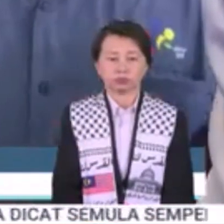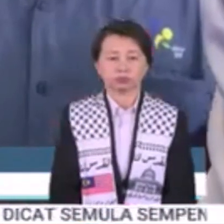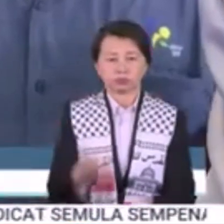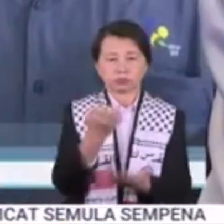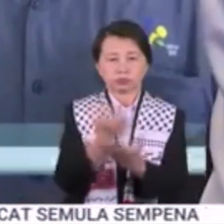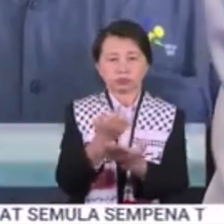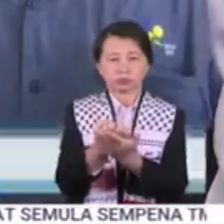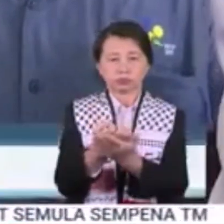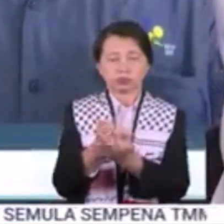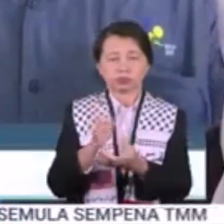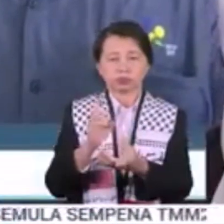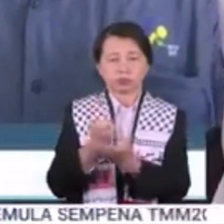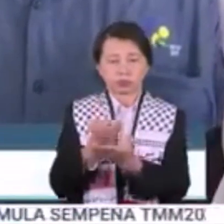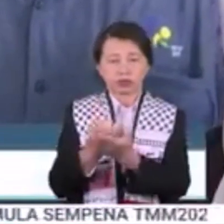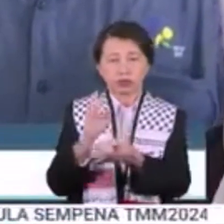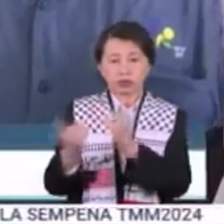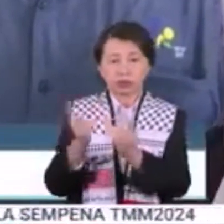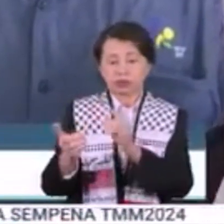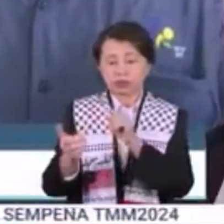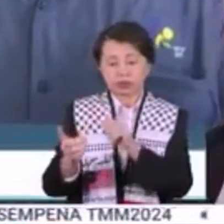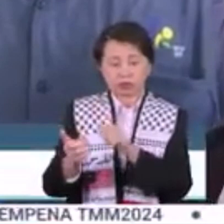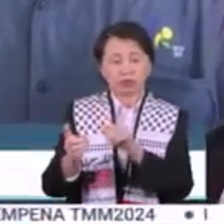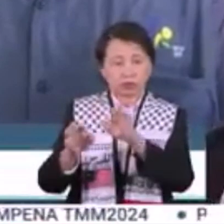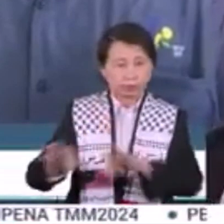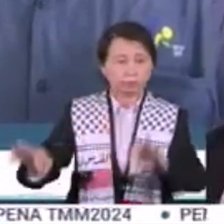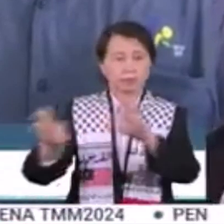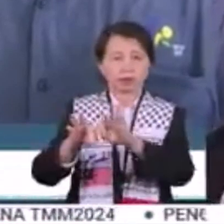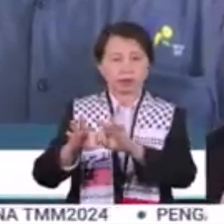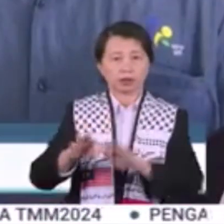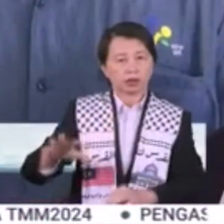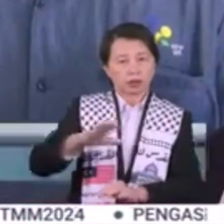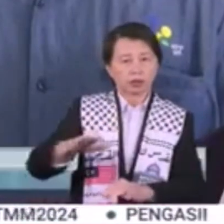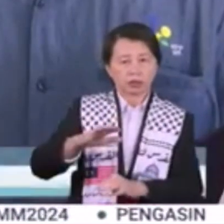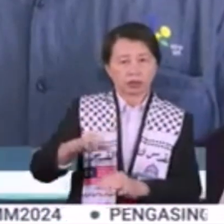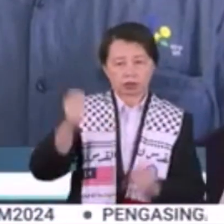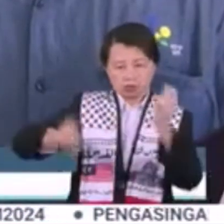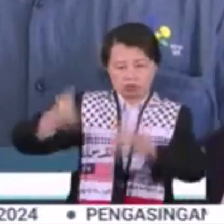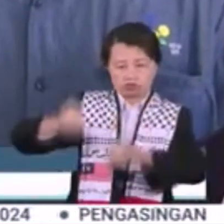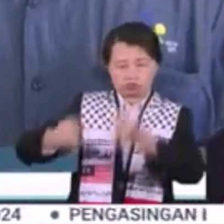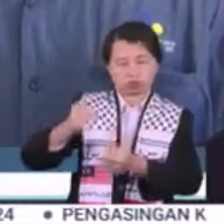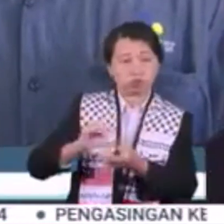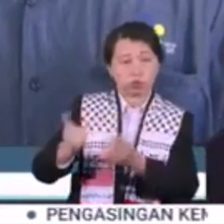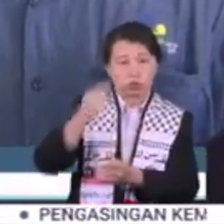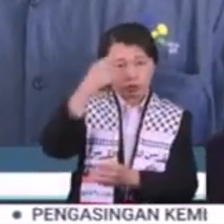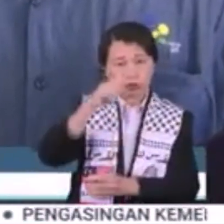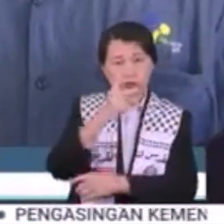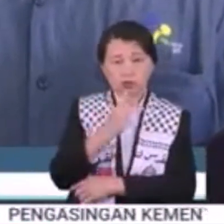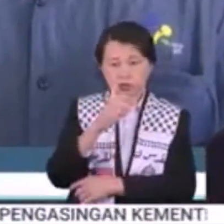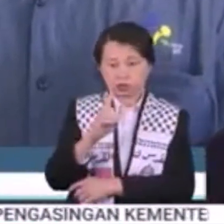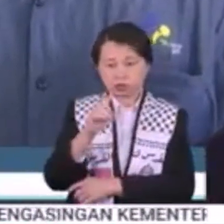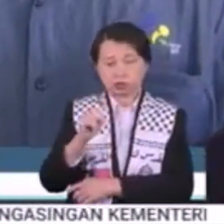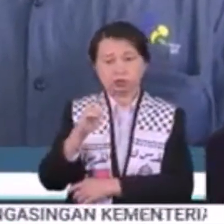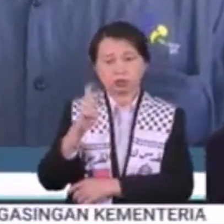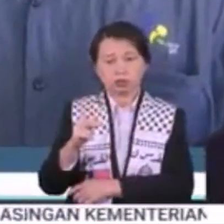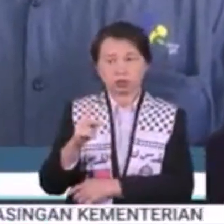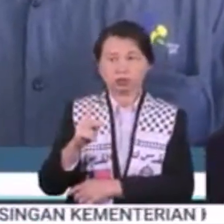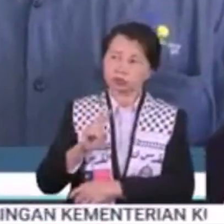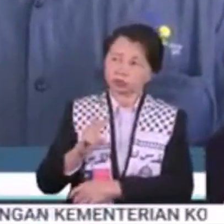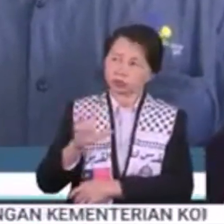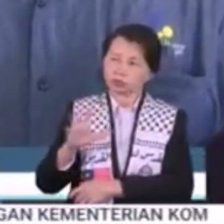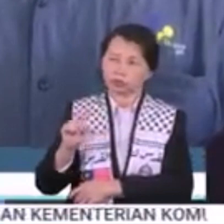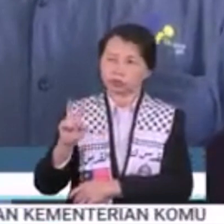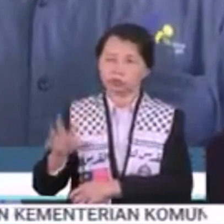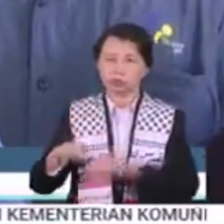Ekonomi digital itu terlalu penting. Dijangkakan sumbangan ekonomi digital kepada KDNK menjelang 2025